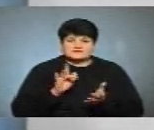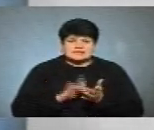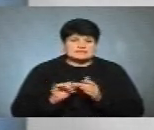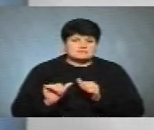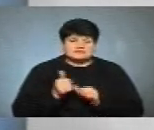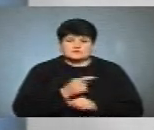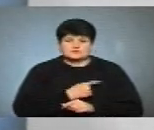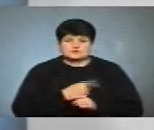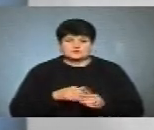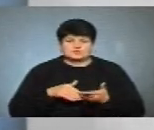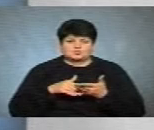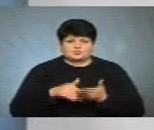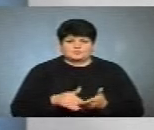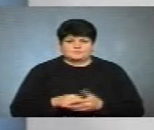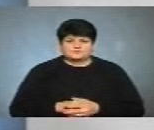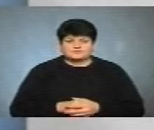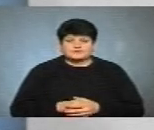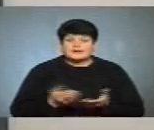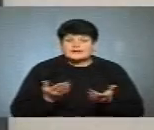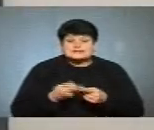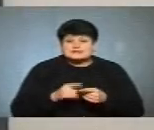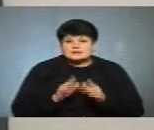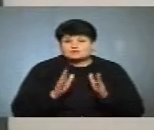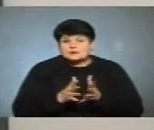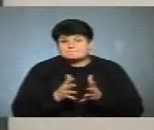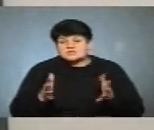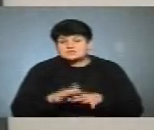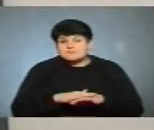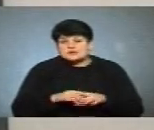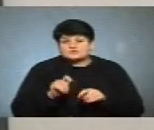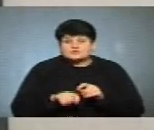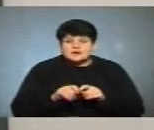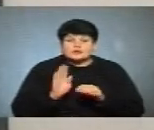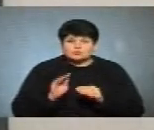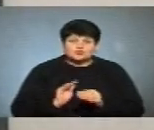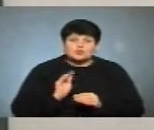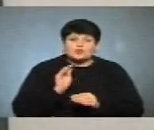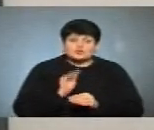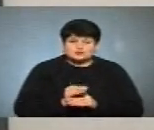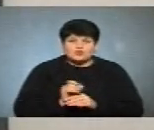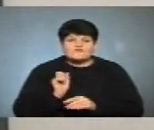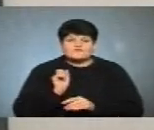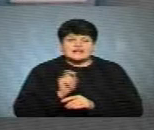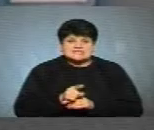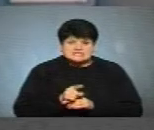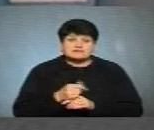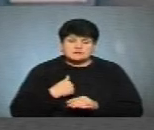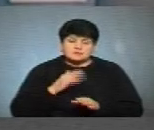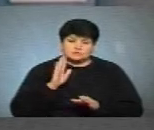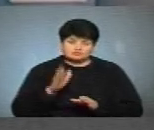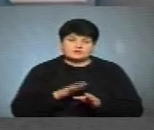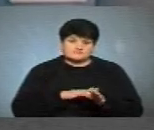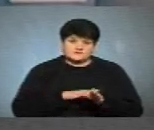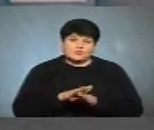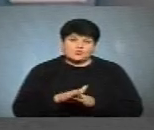первинної медико-санітарної допомоги. Яке це буде більш масове тестування, будуть додаткові вказівки, і ми їх будемо